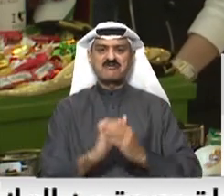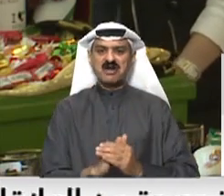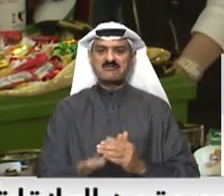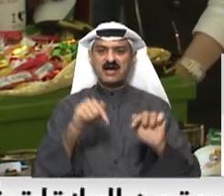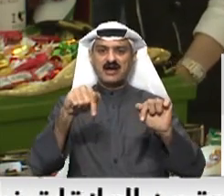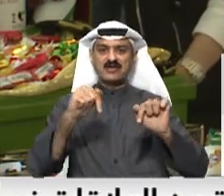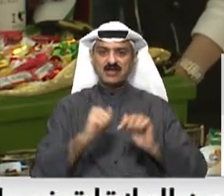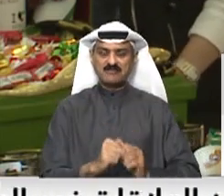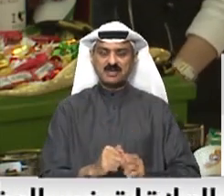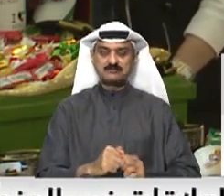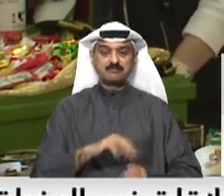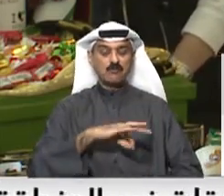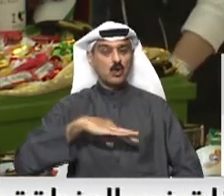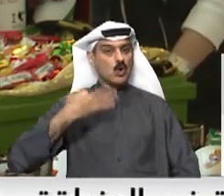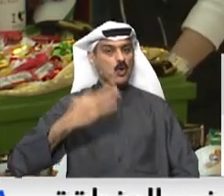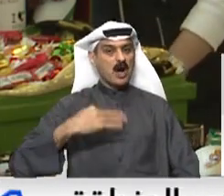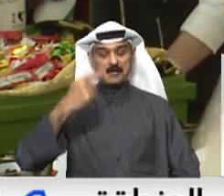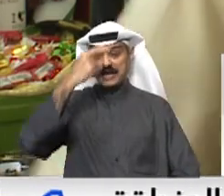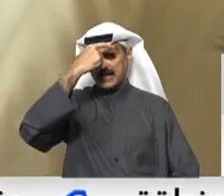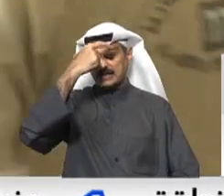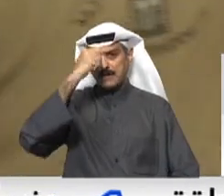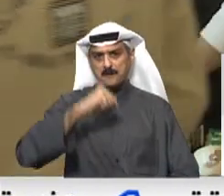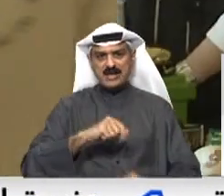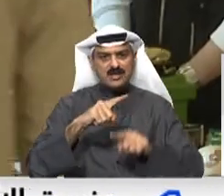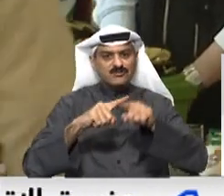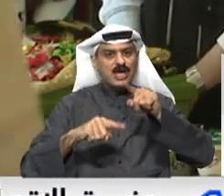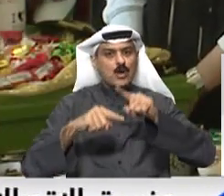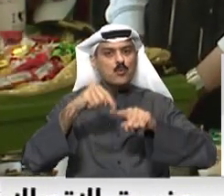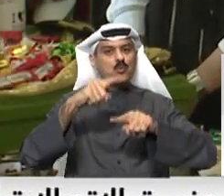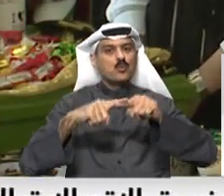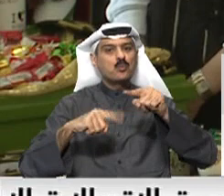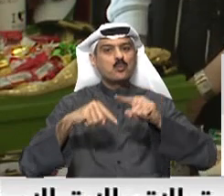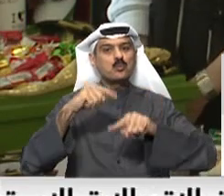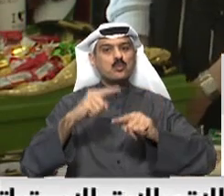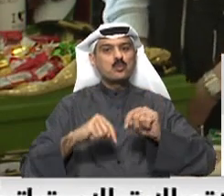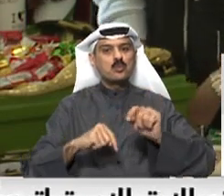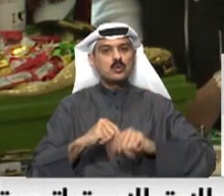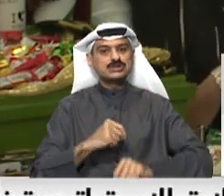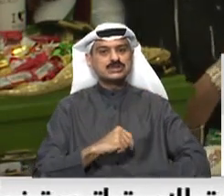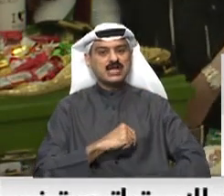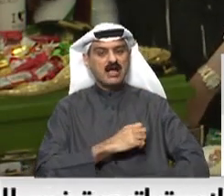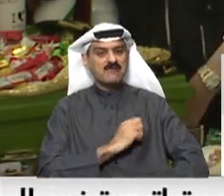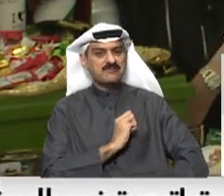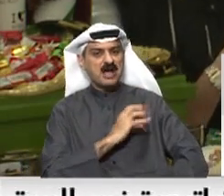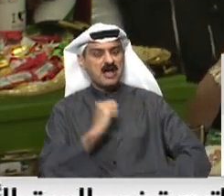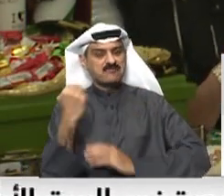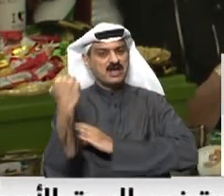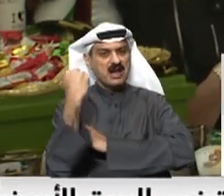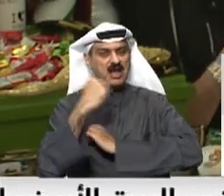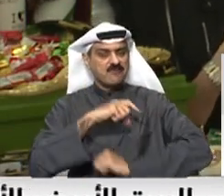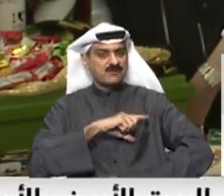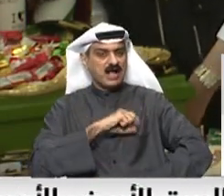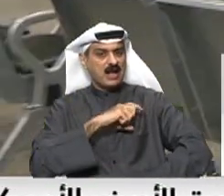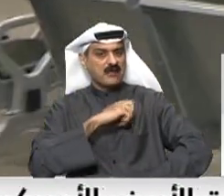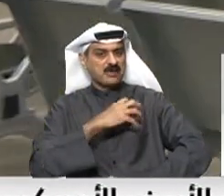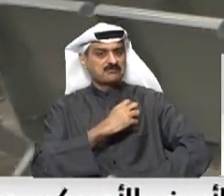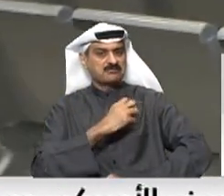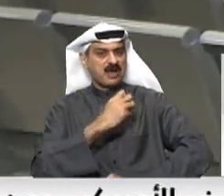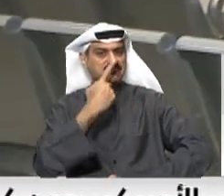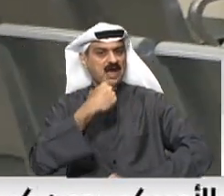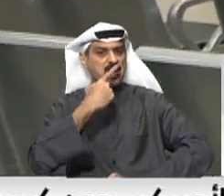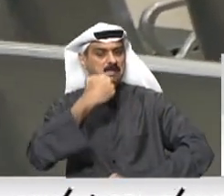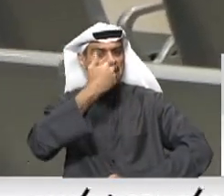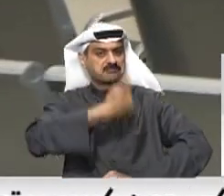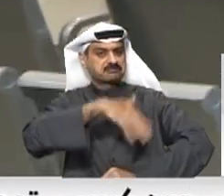عمليات بعض المرضى اللي هم عندهم مشاكل في أخذ أدوية السيولة. كما